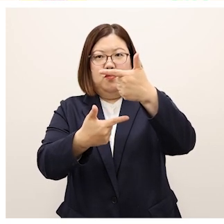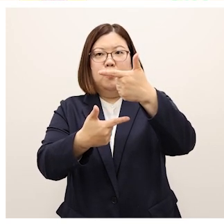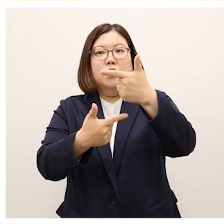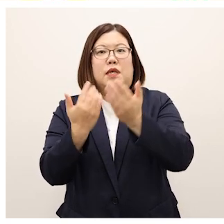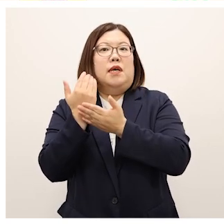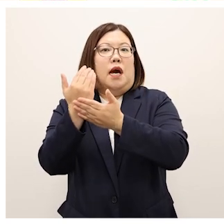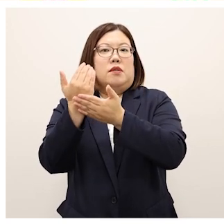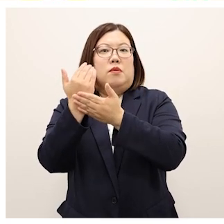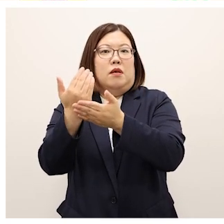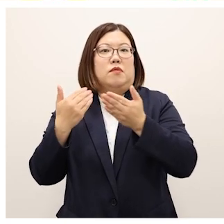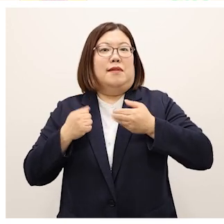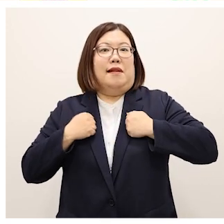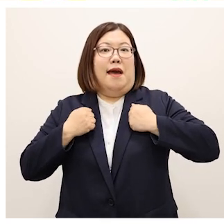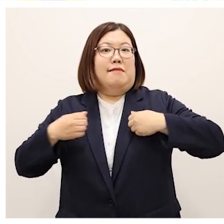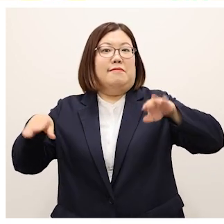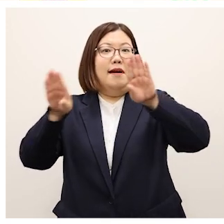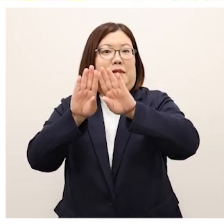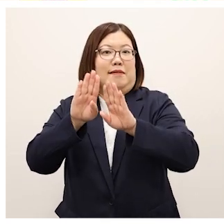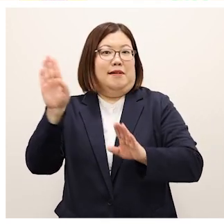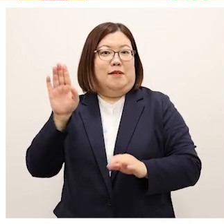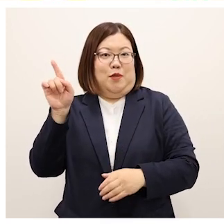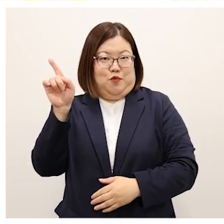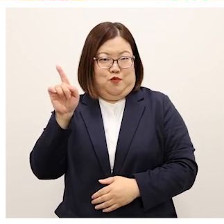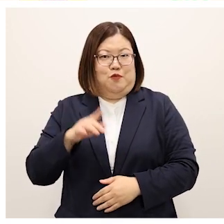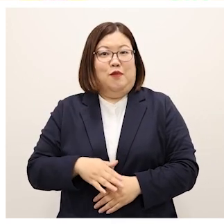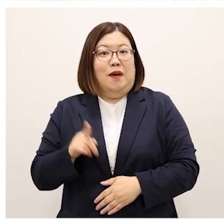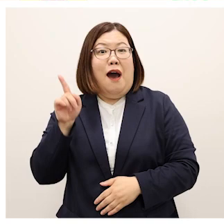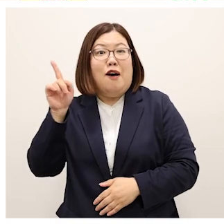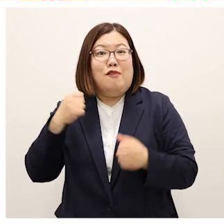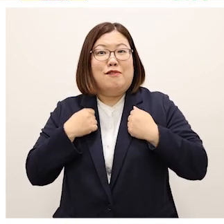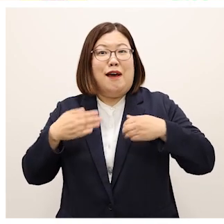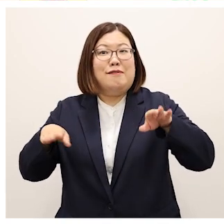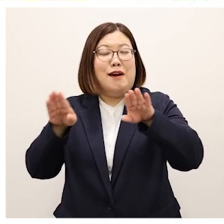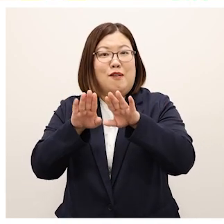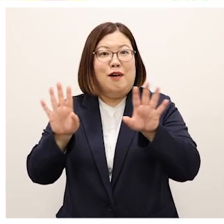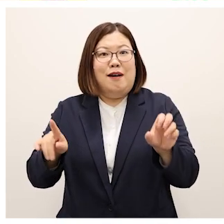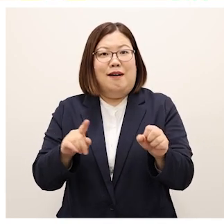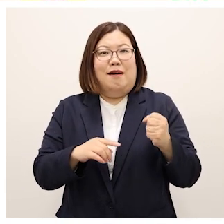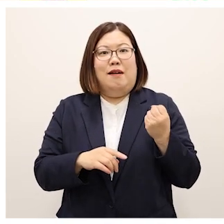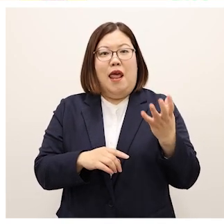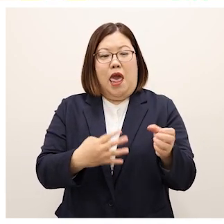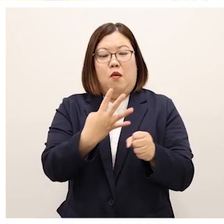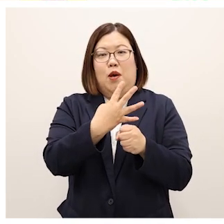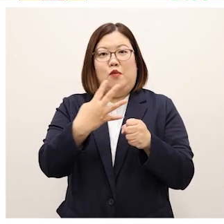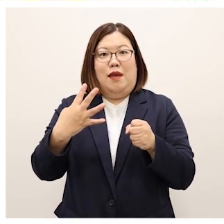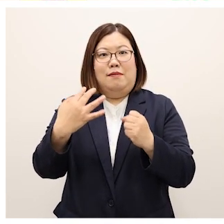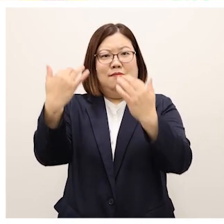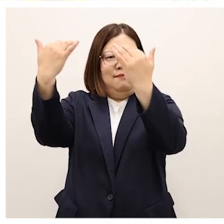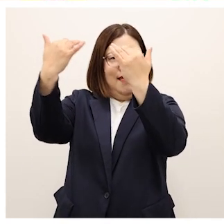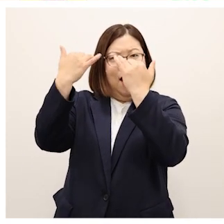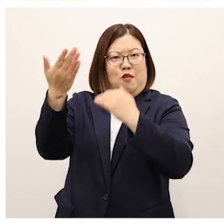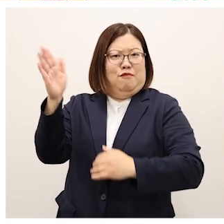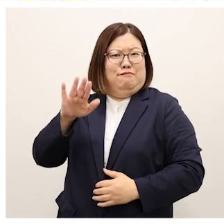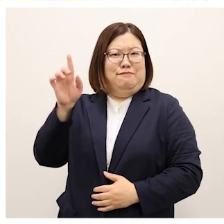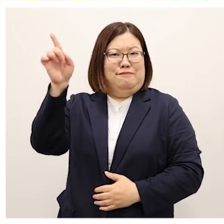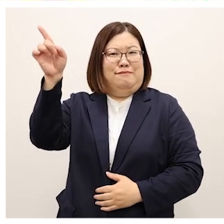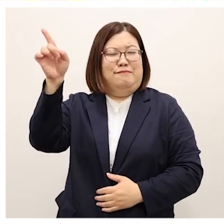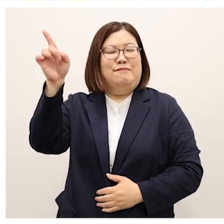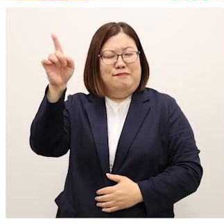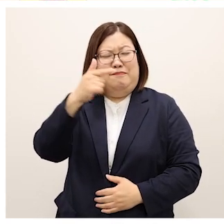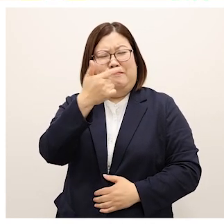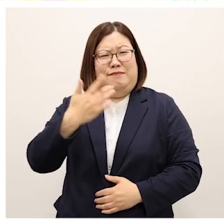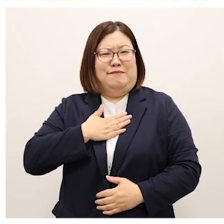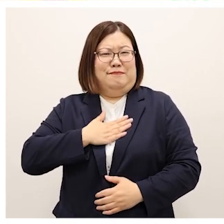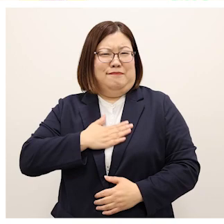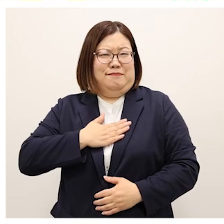度は6月16日日曜日に霞ヶ浦文化体育館で開催いたします。霞ヶ